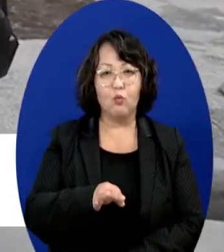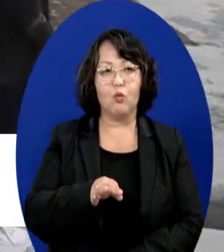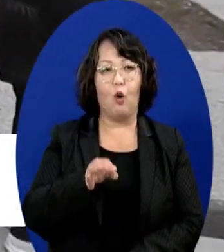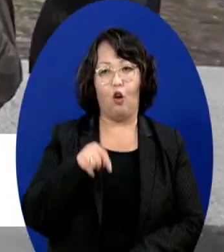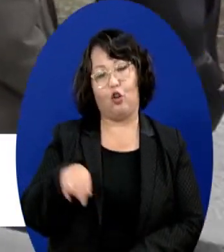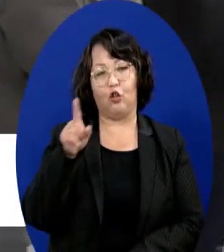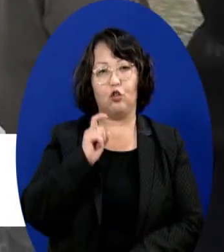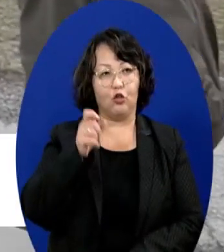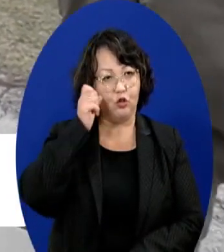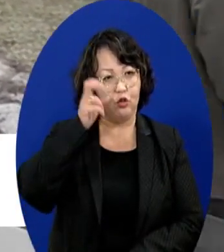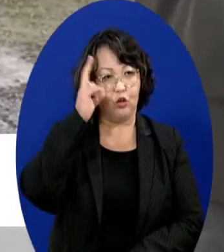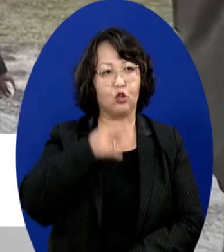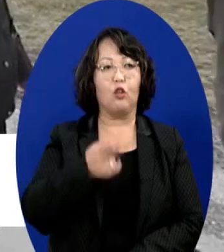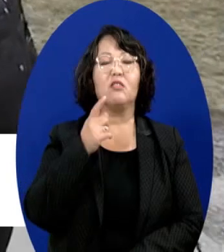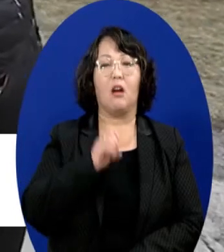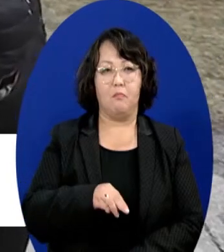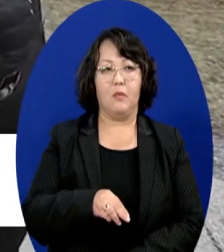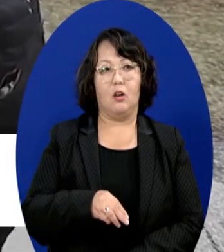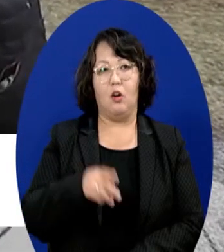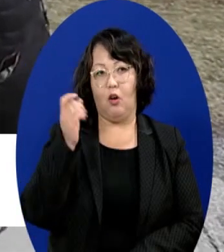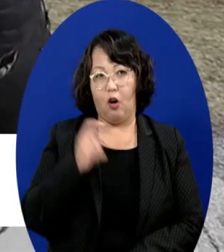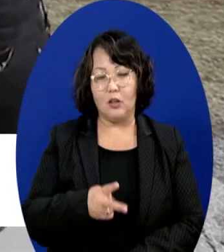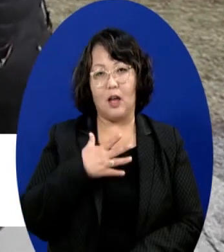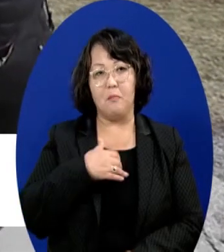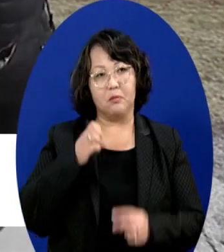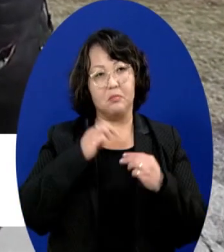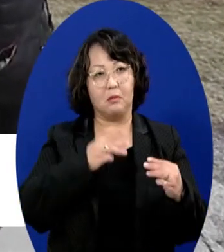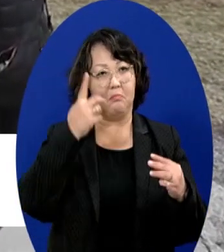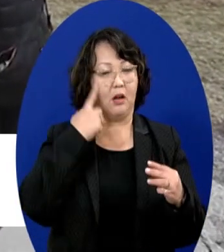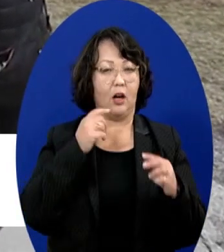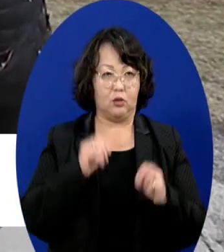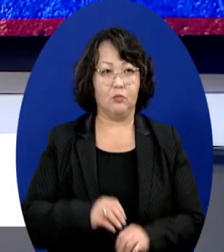аваад байна. Нэр дэвшигчдийн хоёр дахь халз мэтгэлзэн маргааш болно.